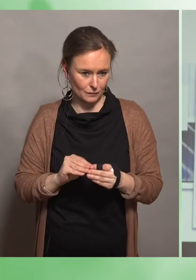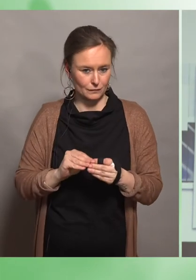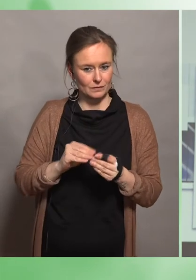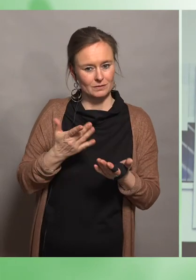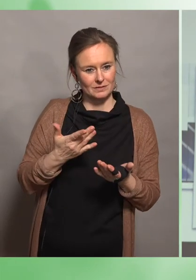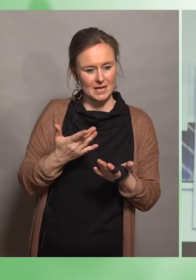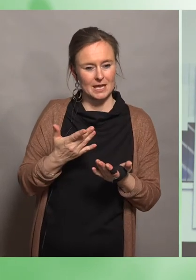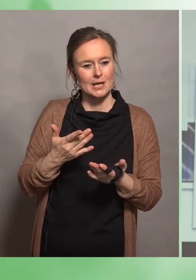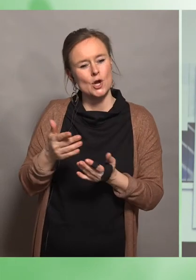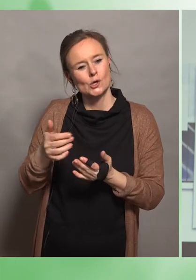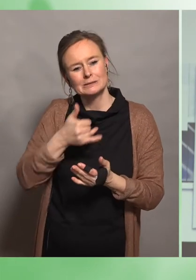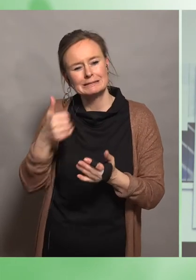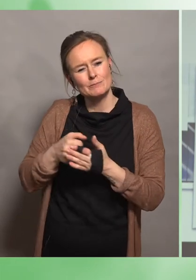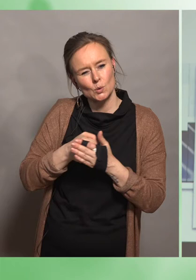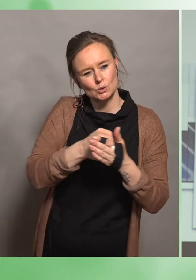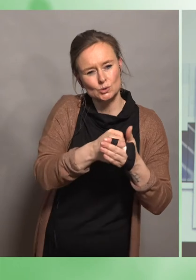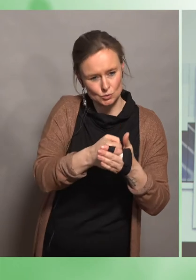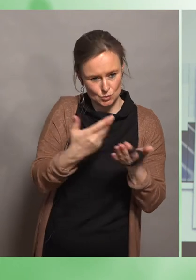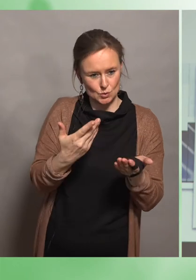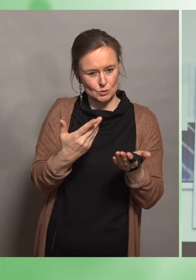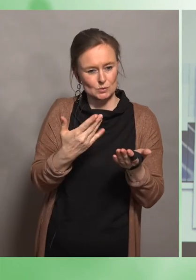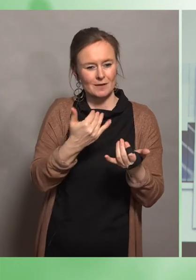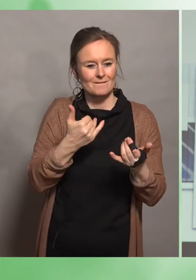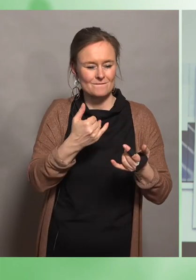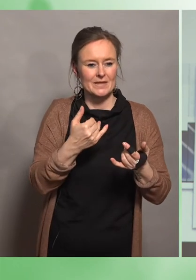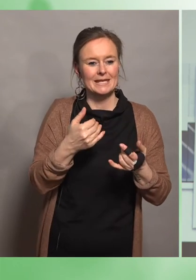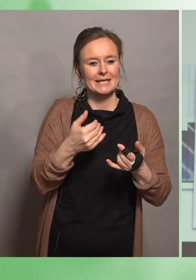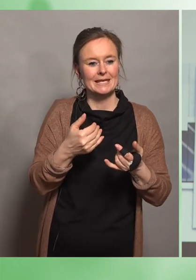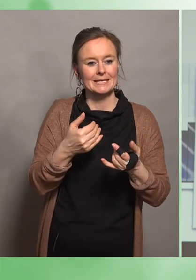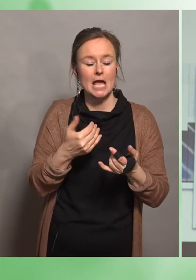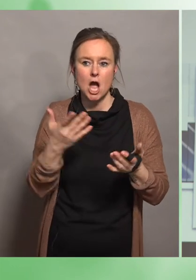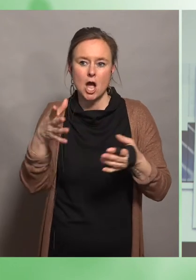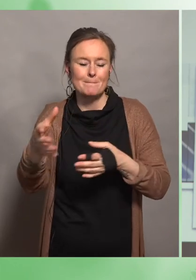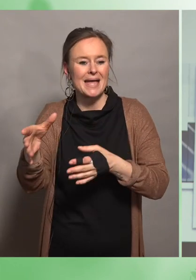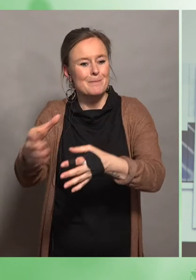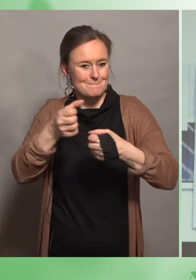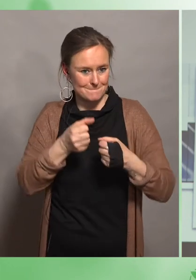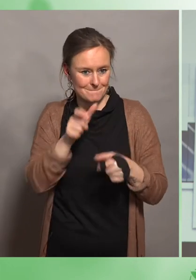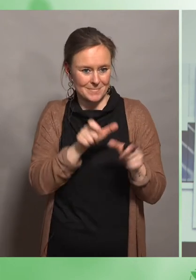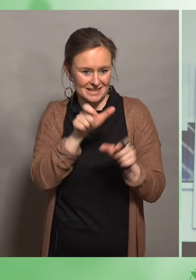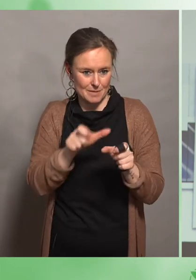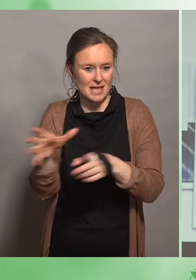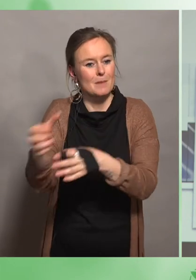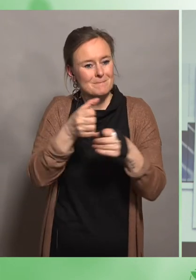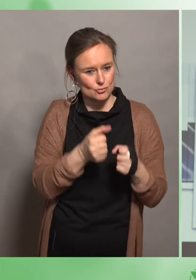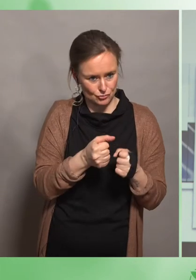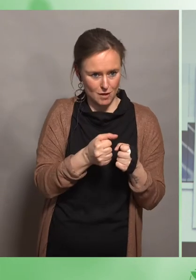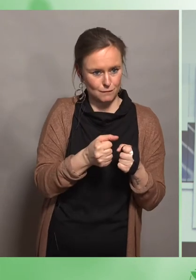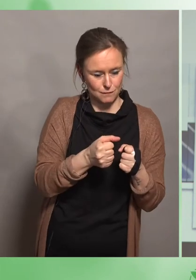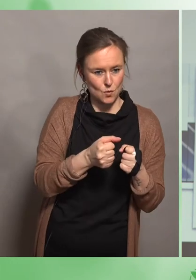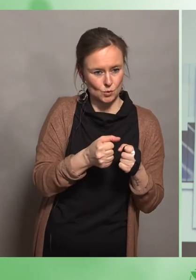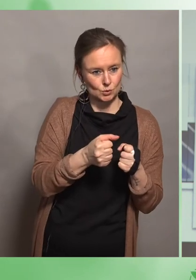Unterstützung, also von Beginn an im Recruiting-Prozess mit zu begleiten, beim Onboarding in den Filialen zu begleiten, auch wenn es darum